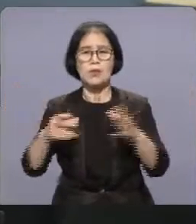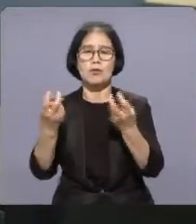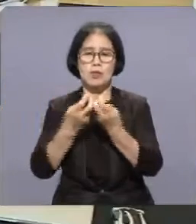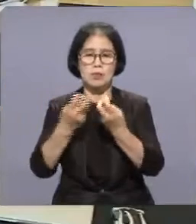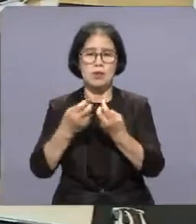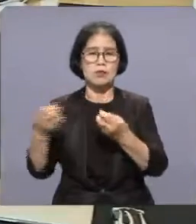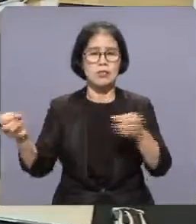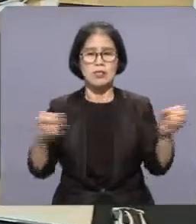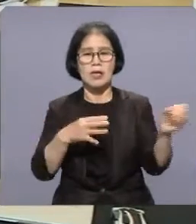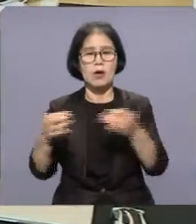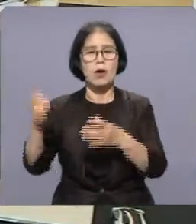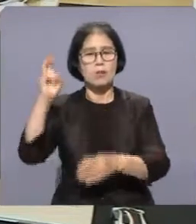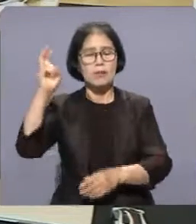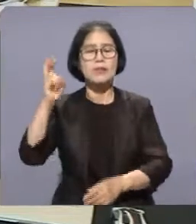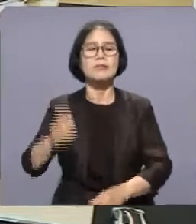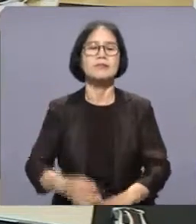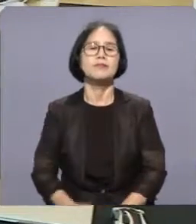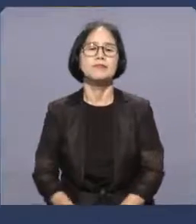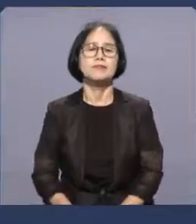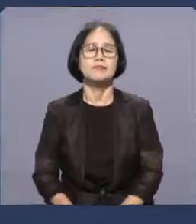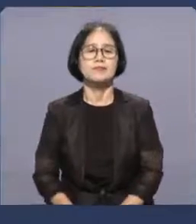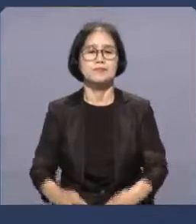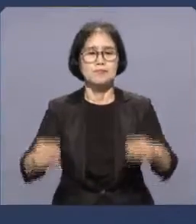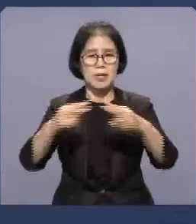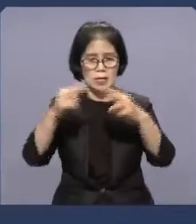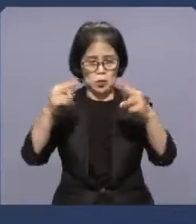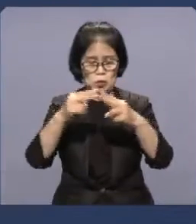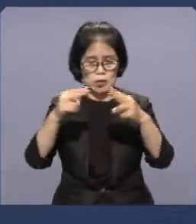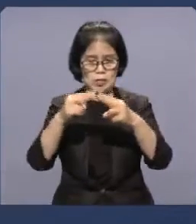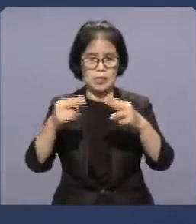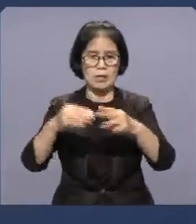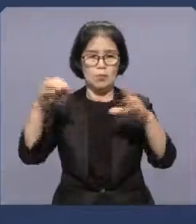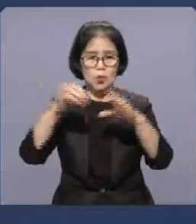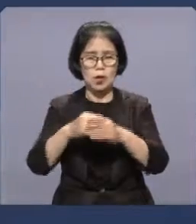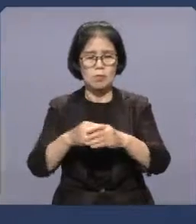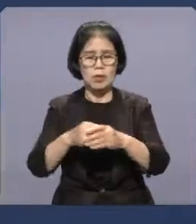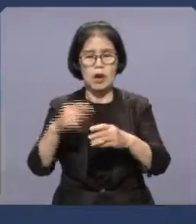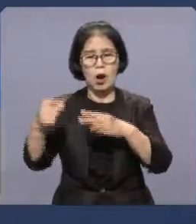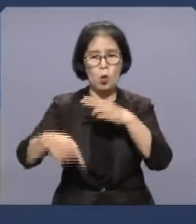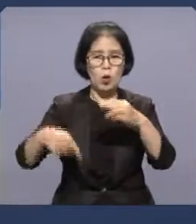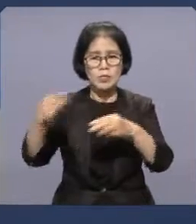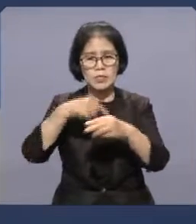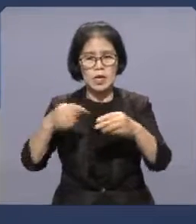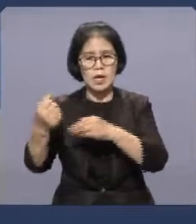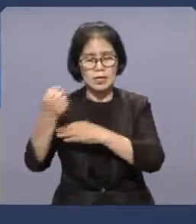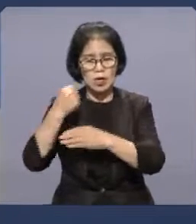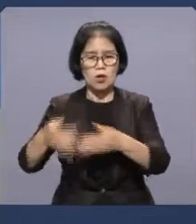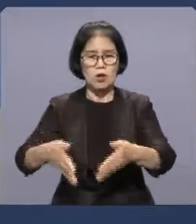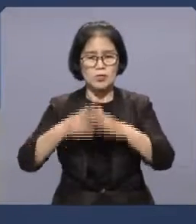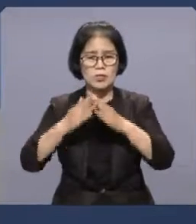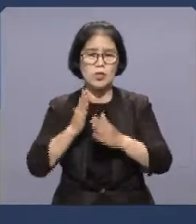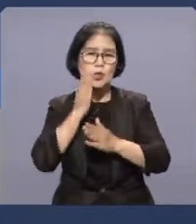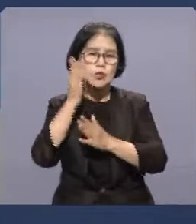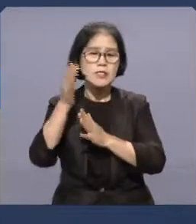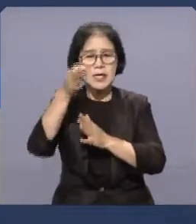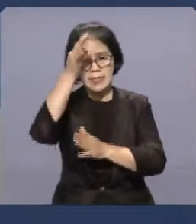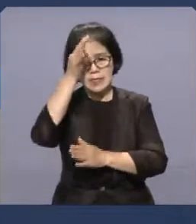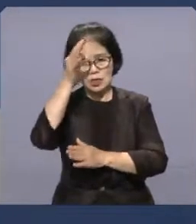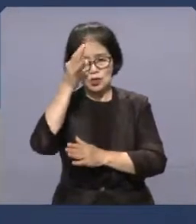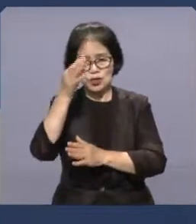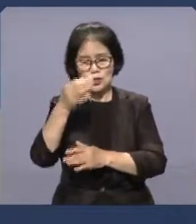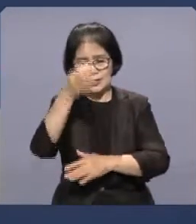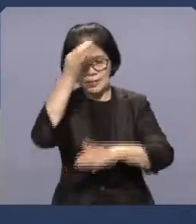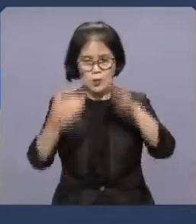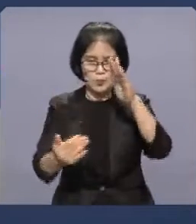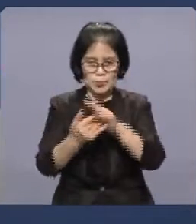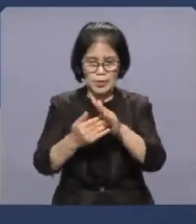오갈 걸로 예상됩니다. 반도체 분야를 포함한 원자력 건설 그리고 녹색 기술에서의 첨단